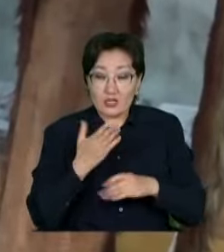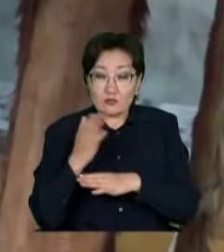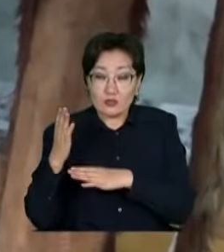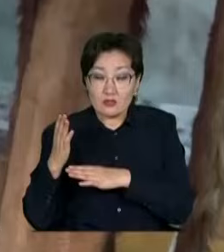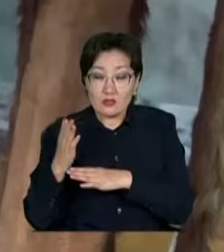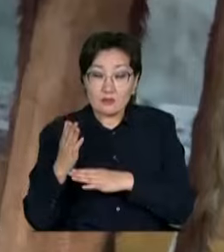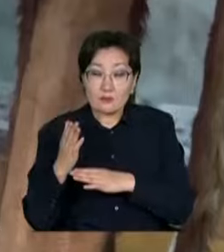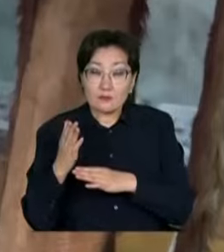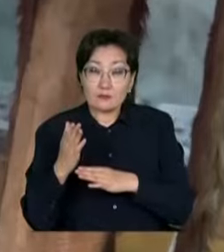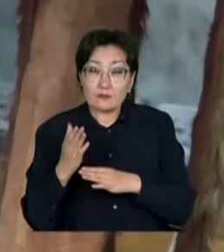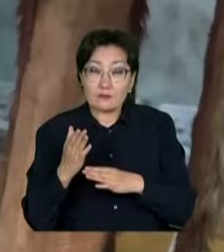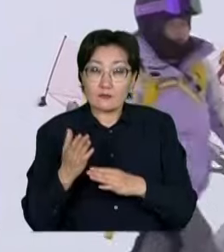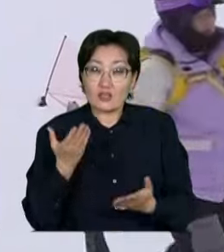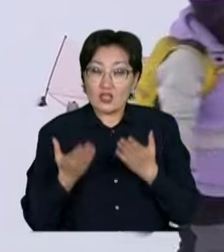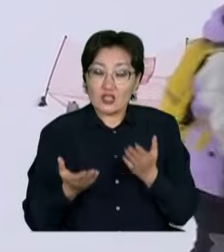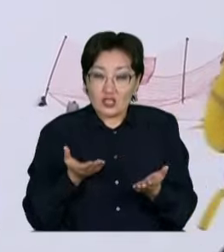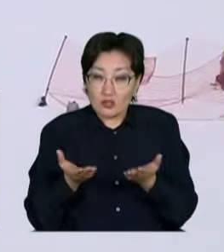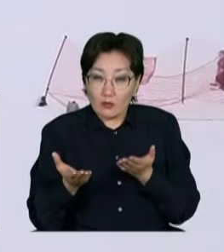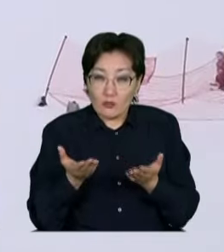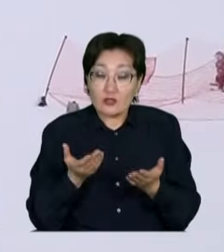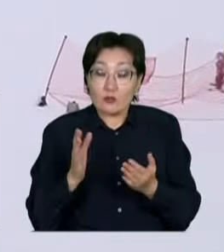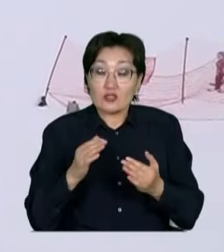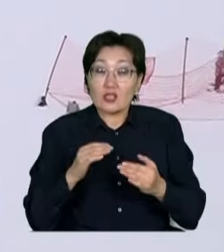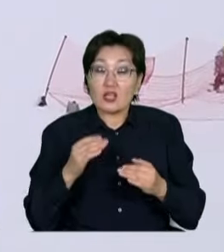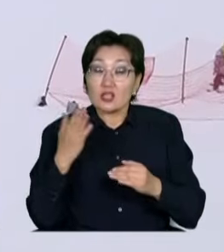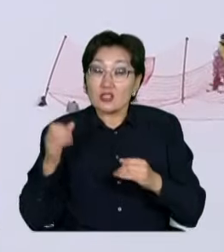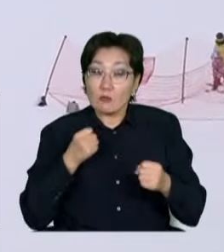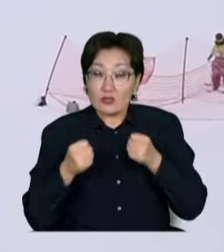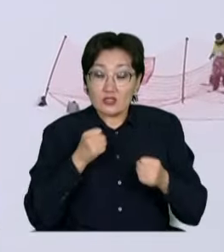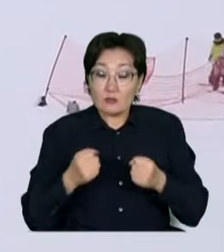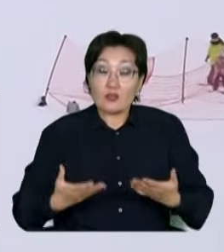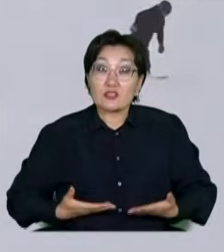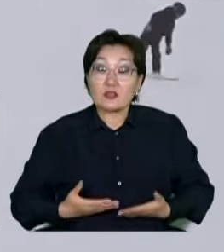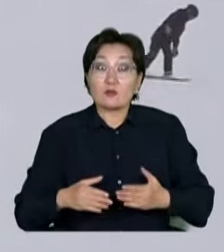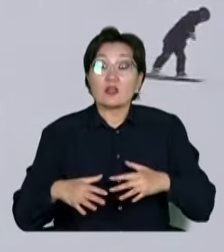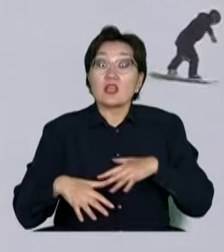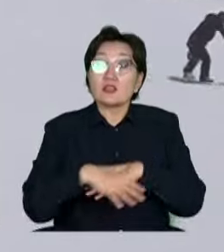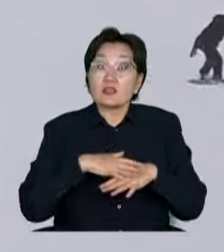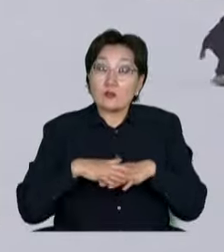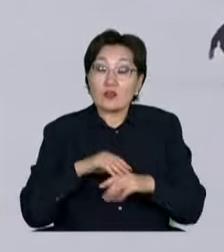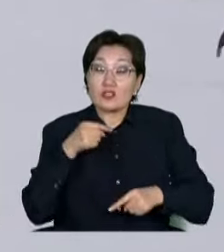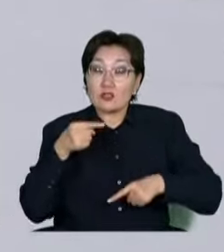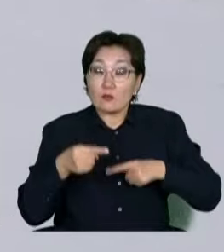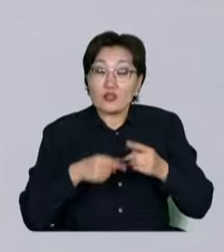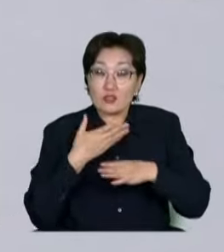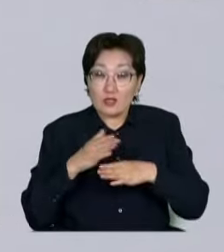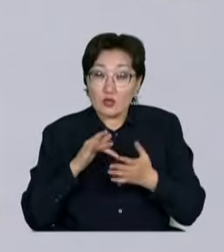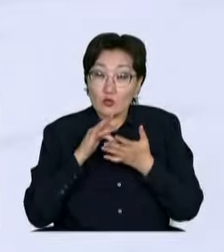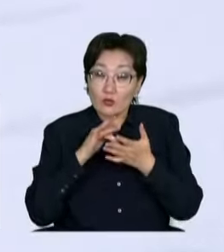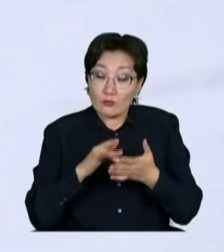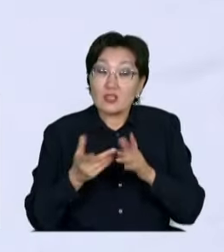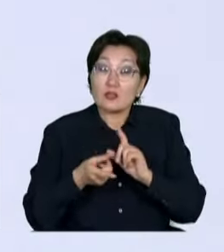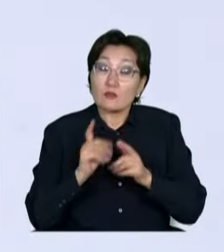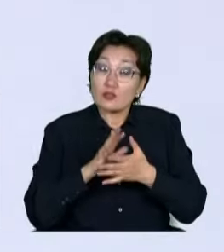Материал бірінші болса, шаңғы мықты болады. Шыңжаңның Алтай аймағында ғұмыр кешкен елдің ата тұрмысы кейіннен біртіндеп туризмге